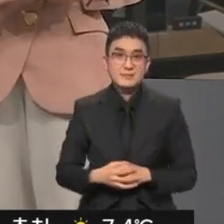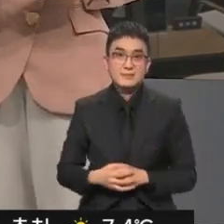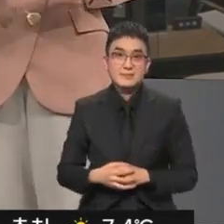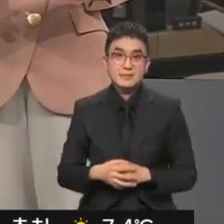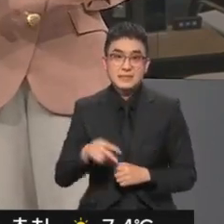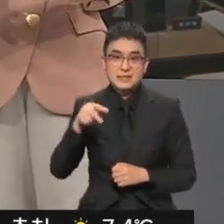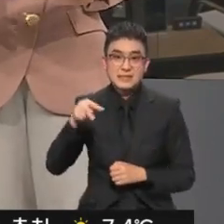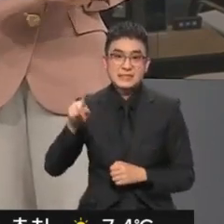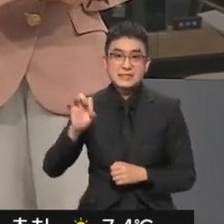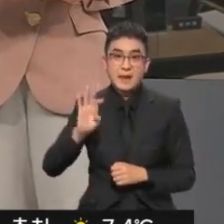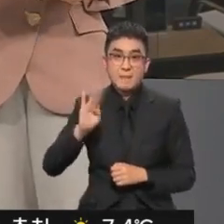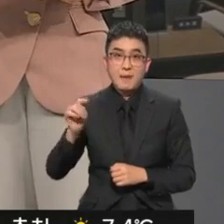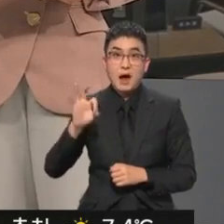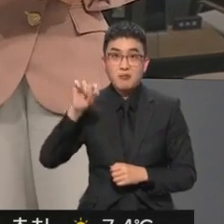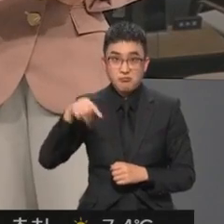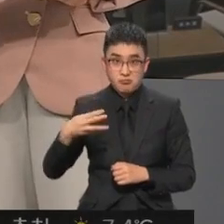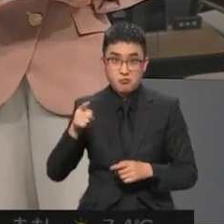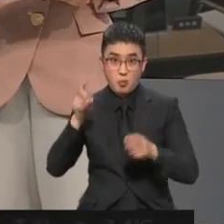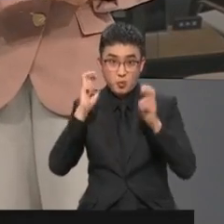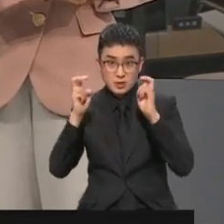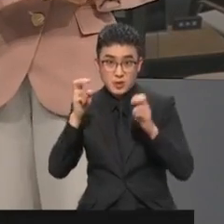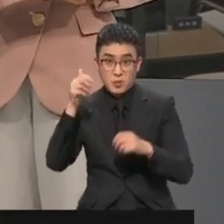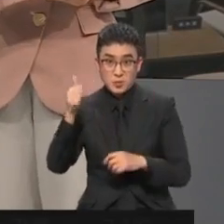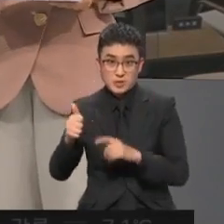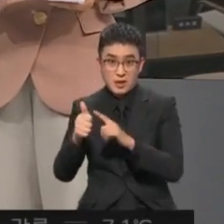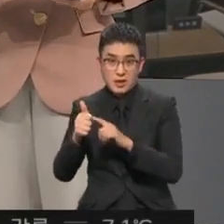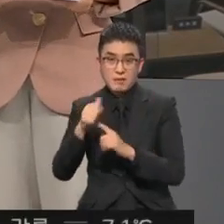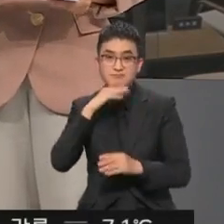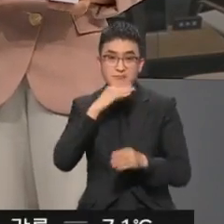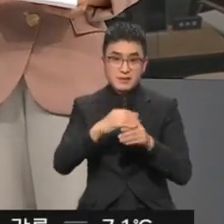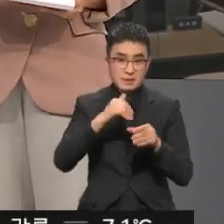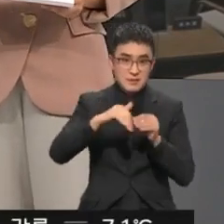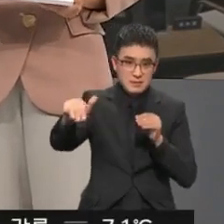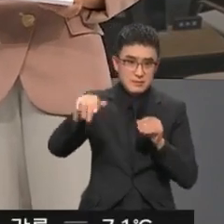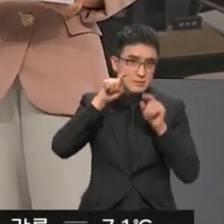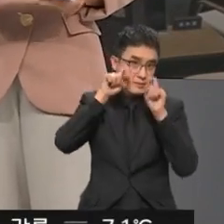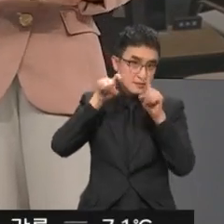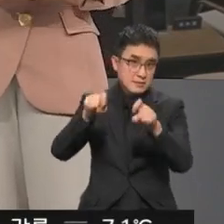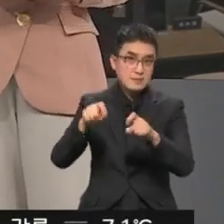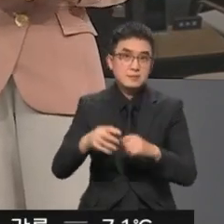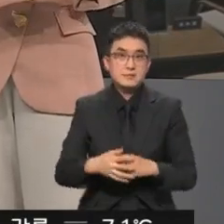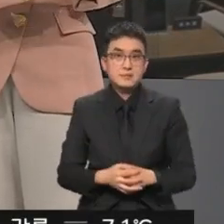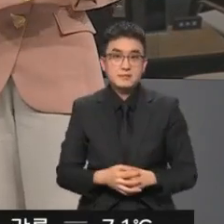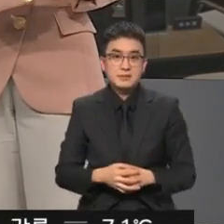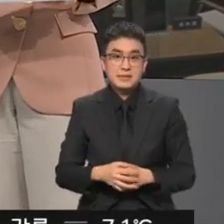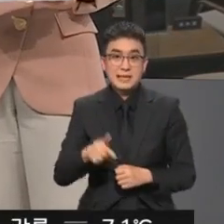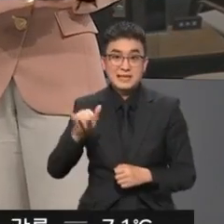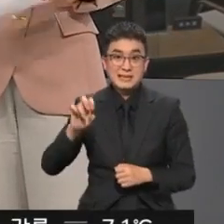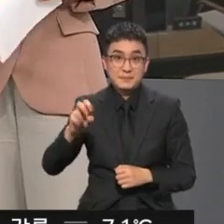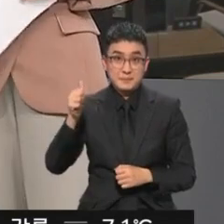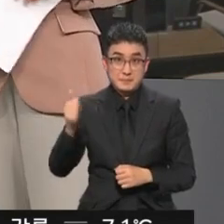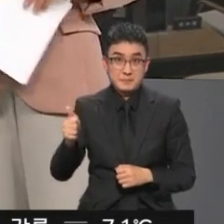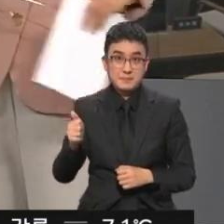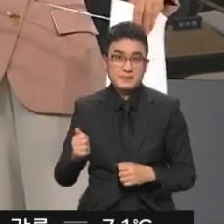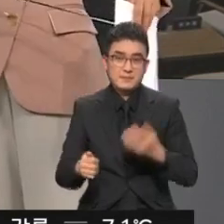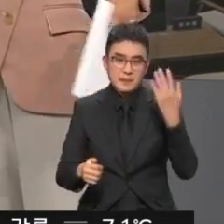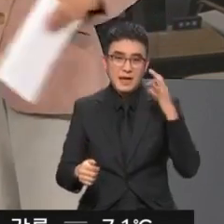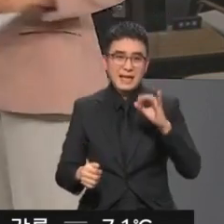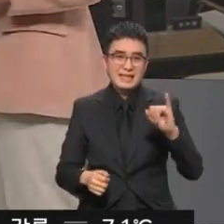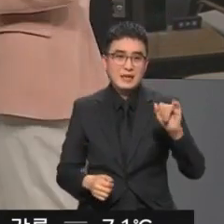송금, 이 대표가 연루가 됐다, 이런 의혹입니다. 김 전 회장은 이화영 당시 경기도 평화부지사와